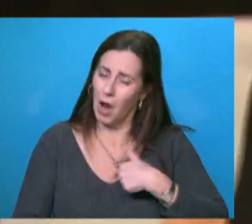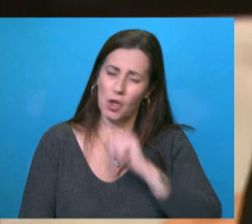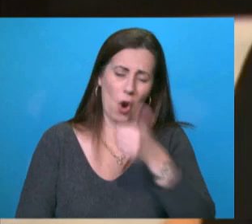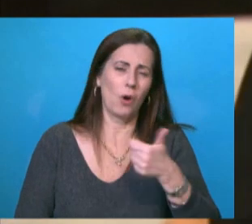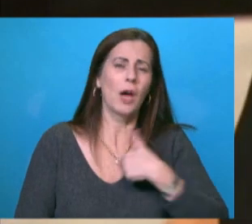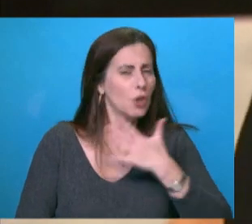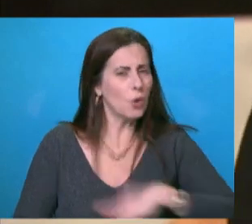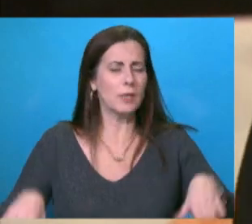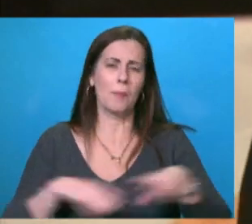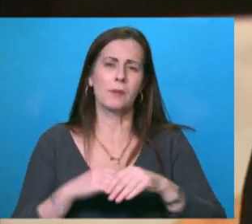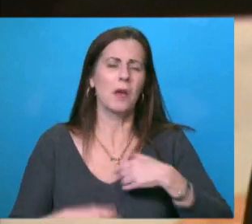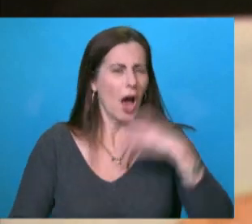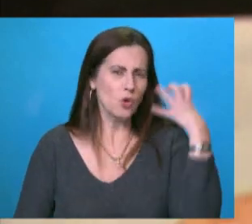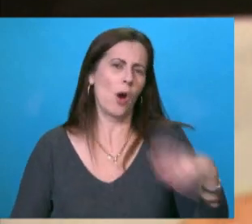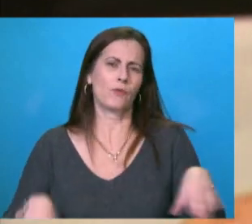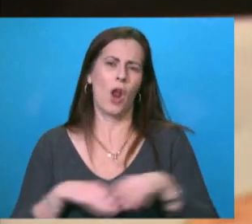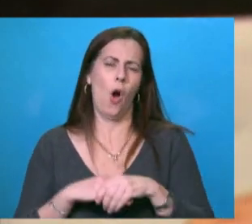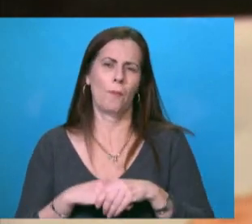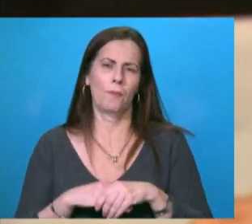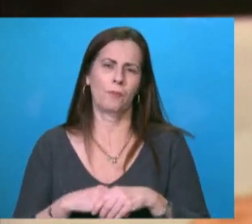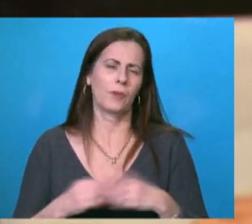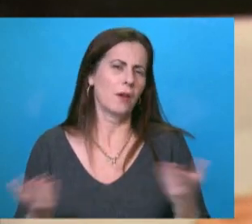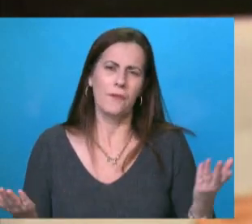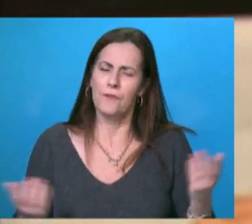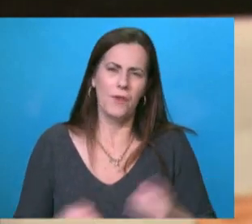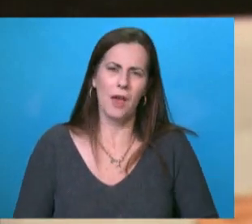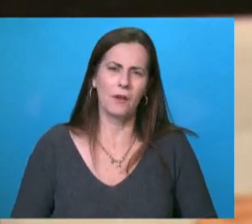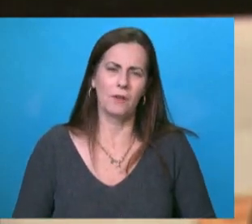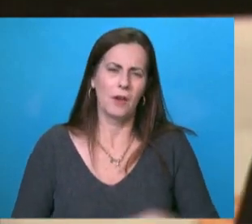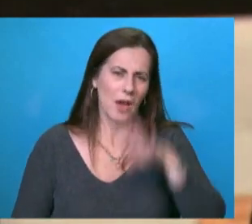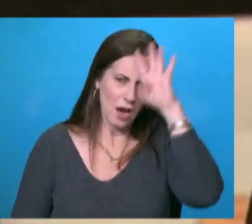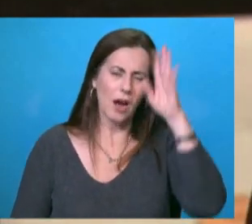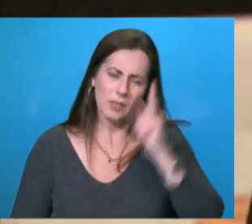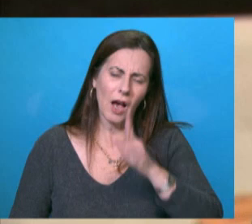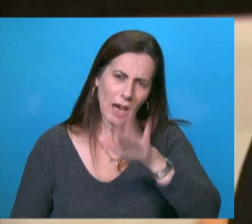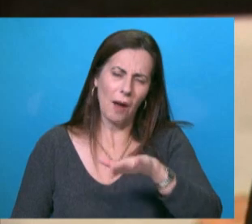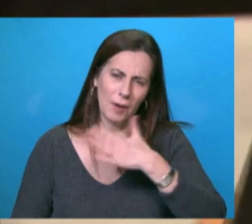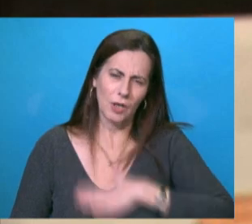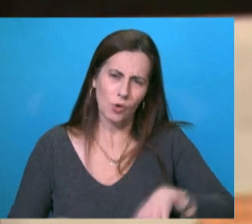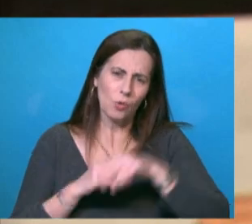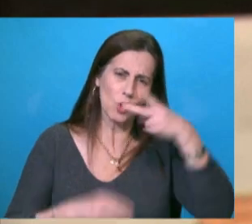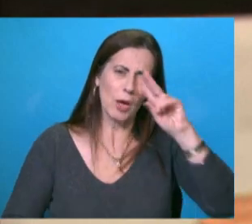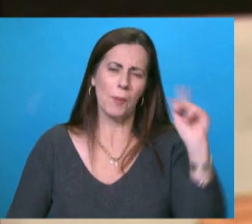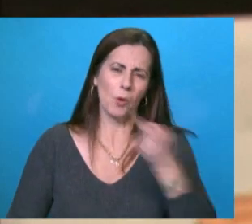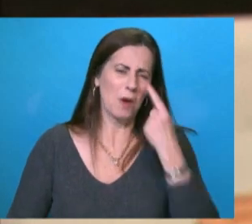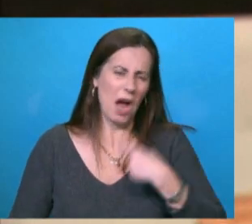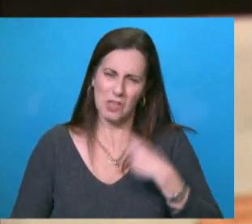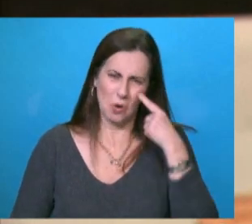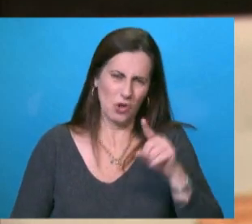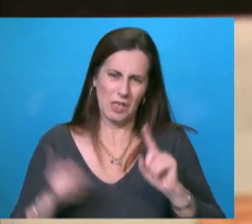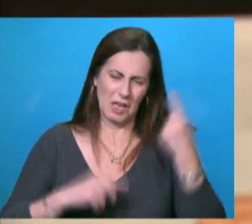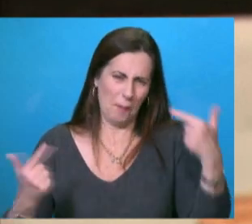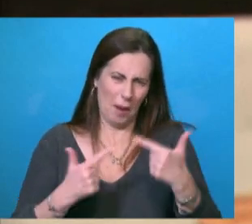peace. I like peace. And Iran should want peace more than anybody. So I don't see that happening. No, I don't